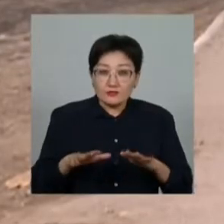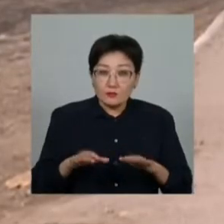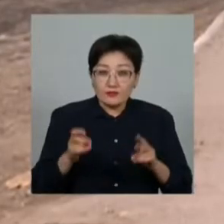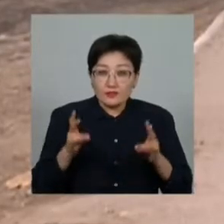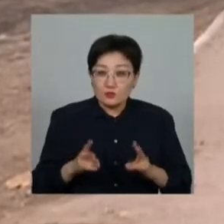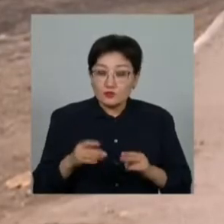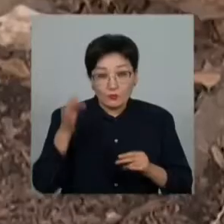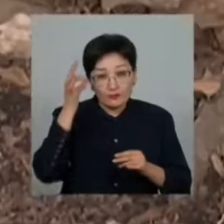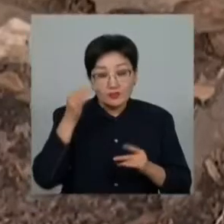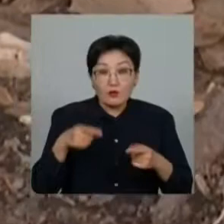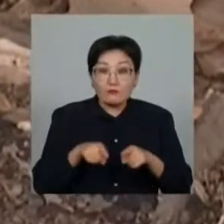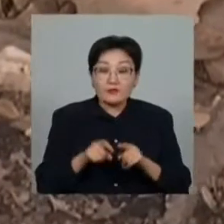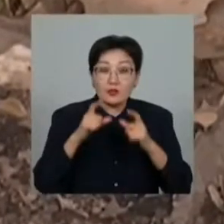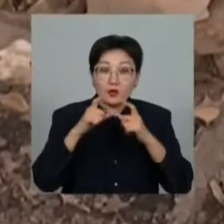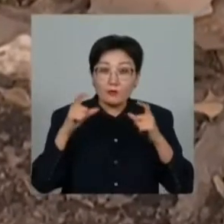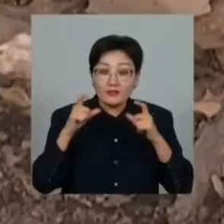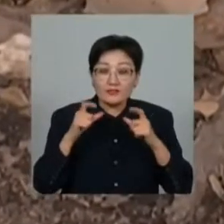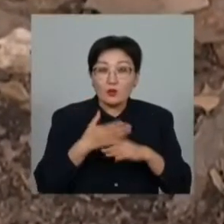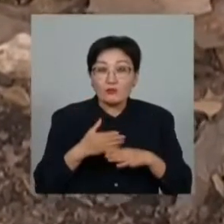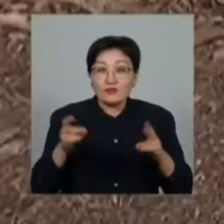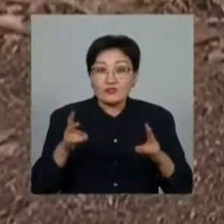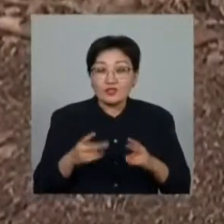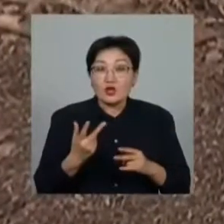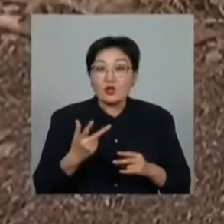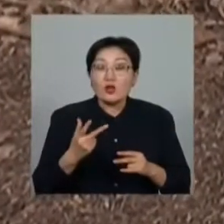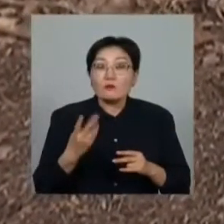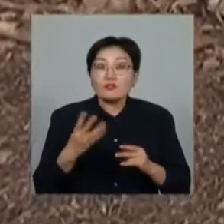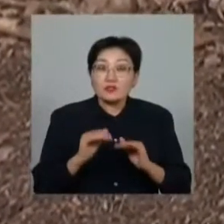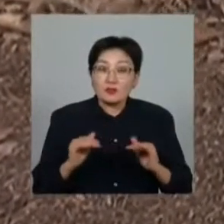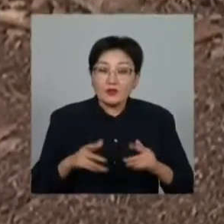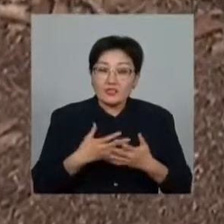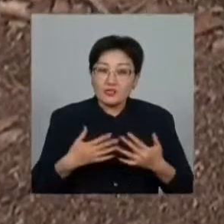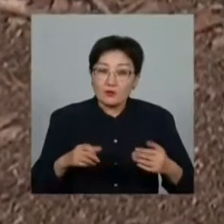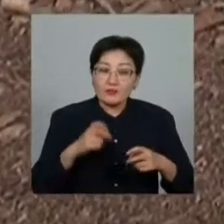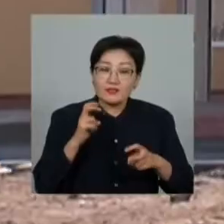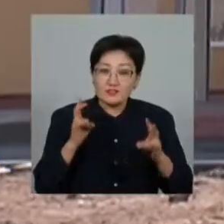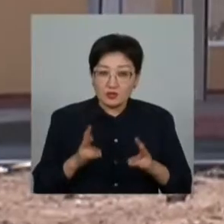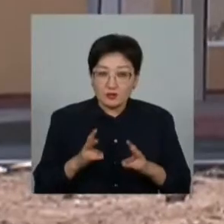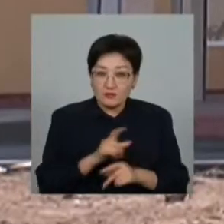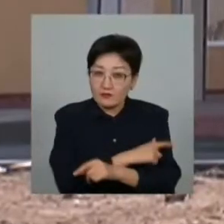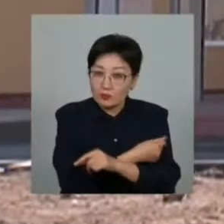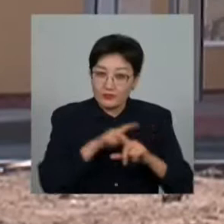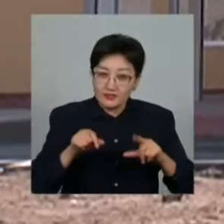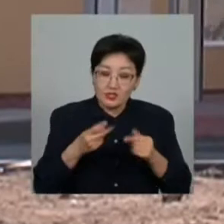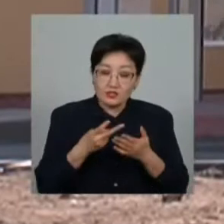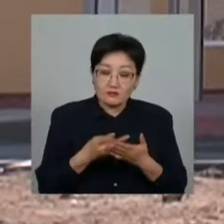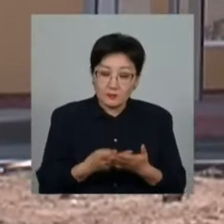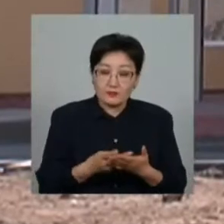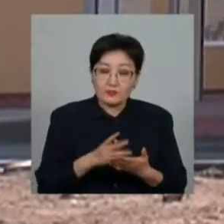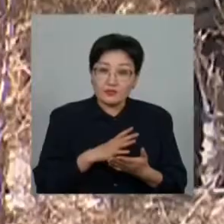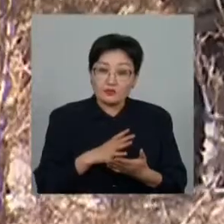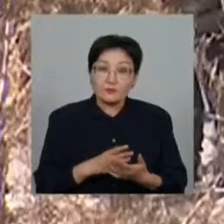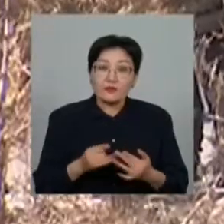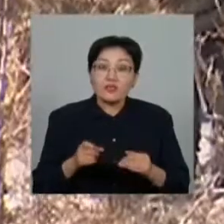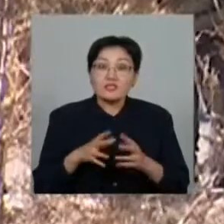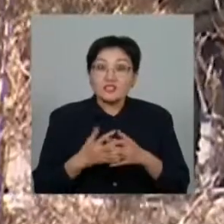напоминает лишь эта маска одной из учениц после аварии троих из четырех школьниц различными травмами экстренно госпитализировали winhex и казахскую районную